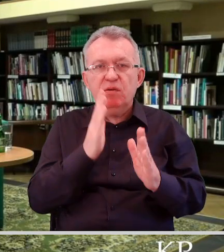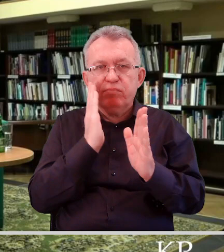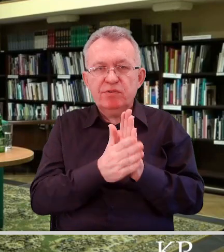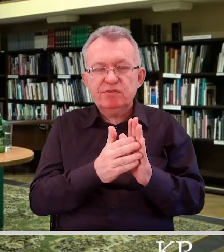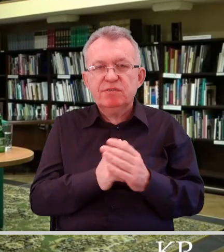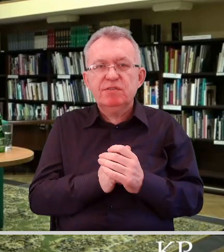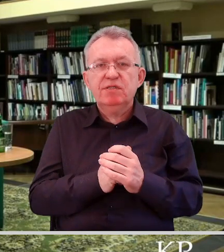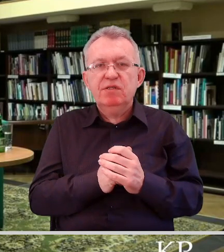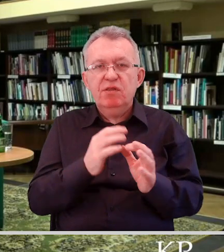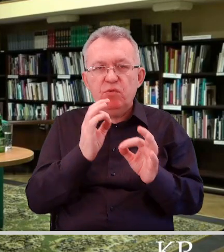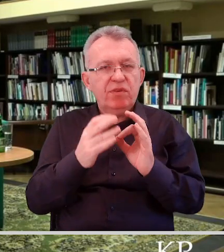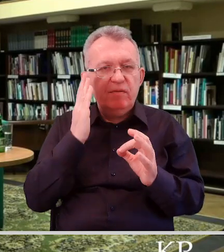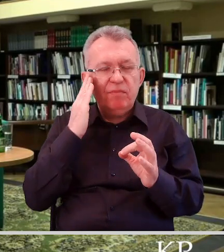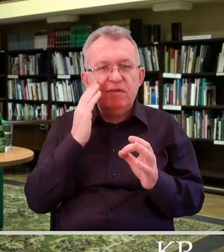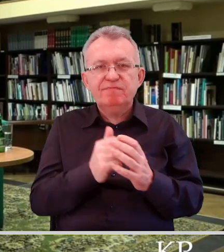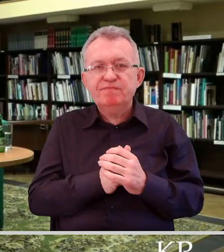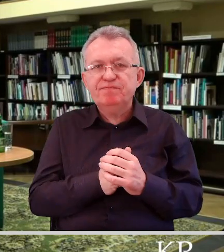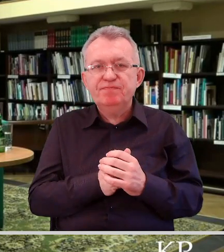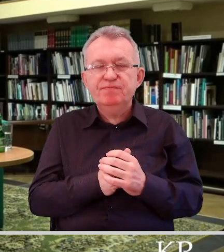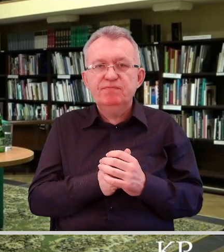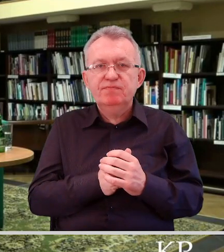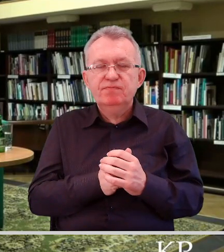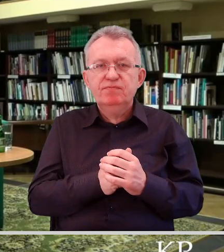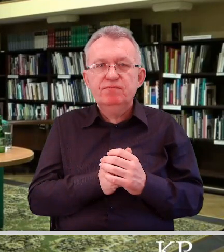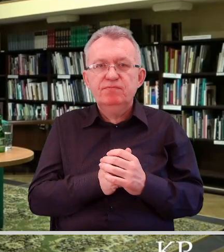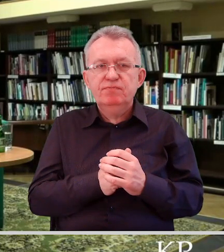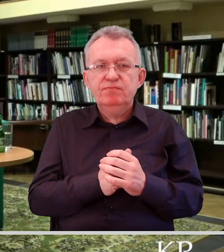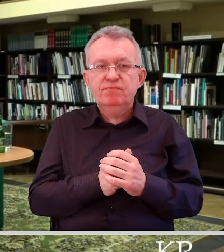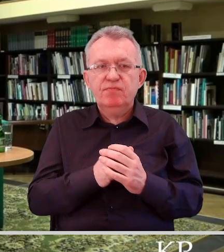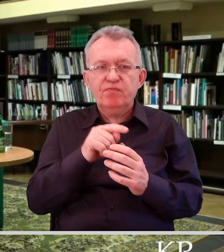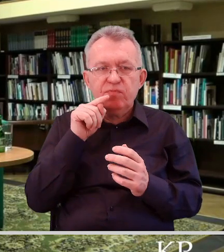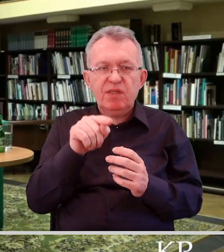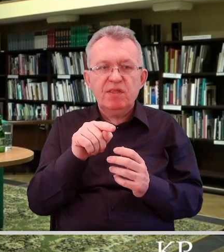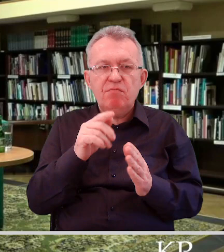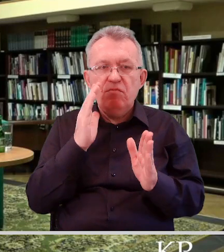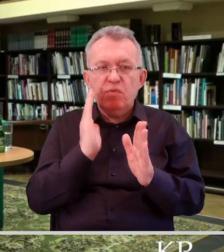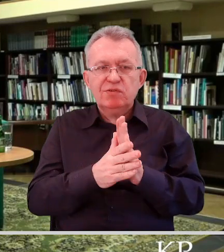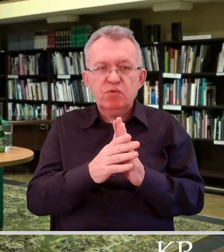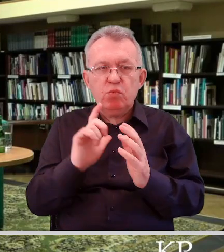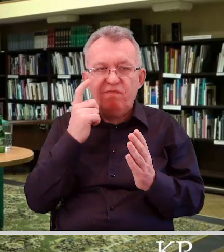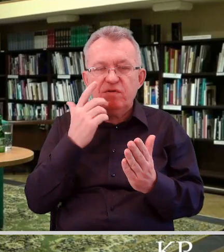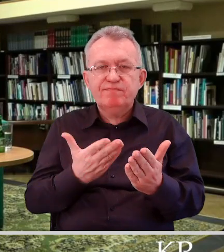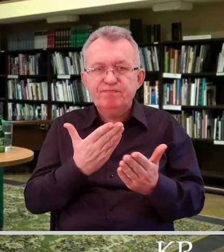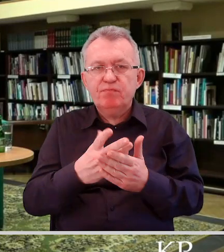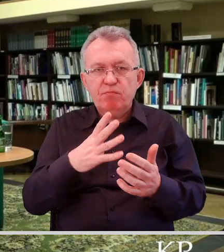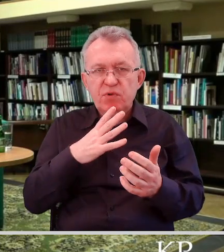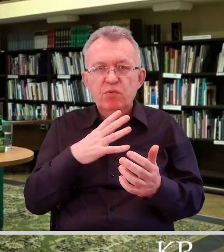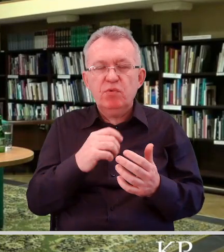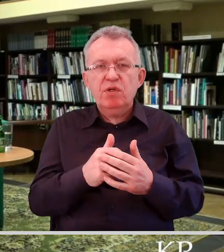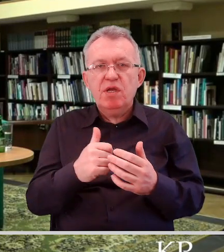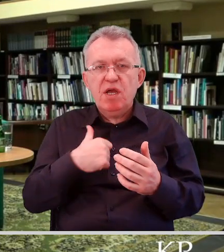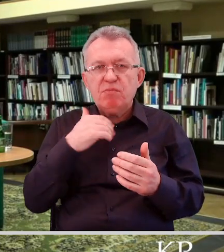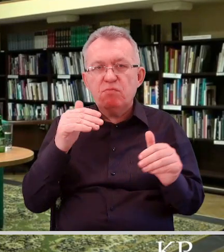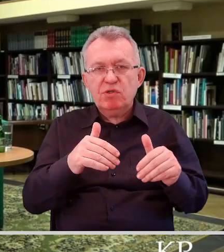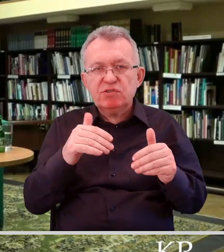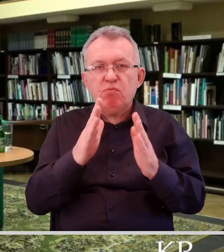prostych bodajże, już nie pamiętam tłumaczenia. I tam po prostu główny postulat był taki, żeby